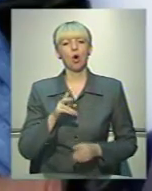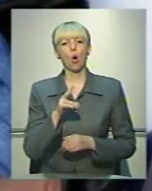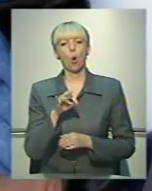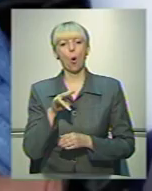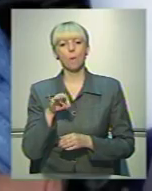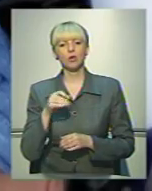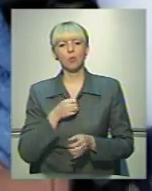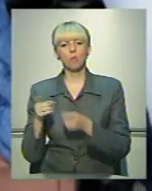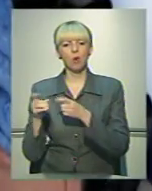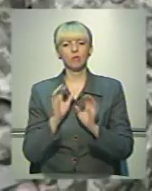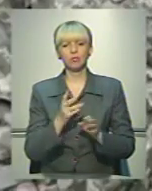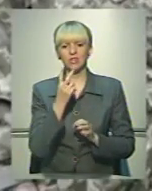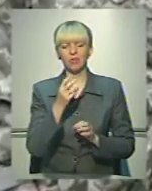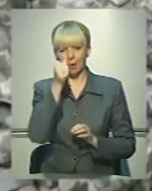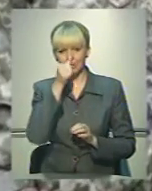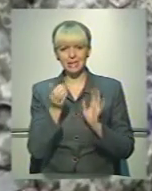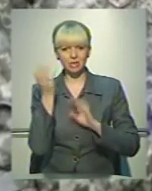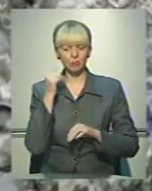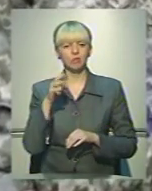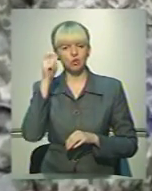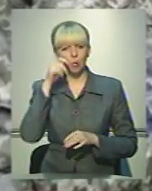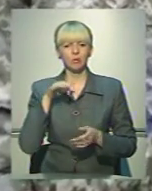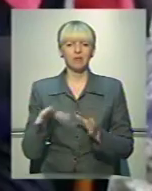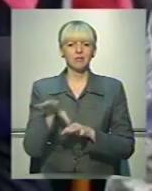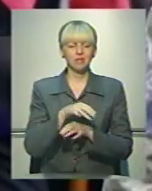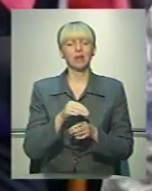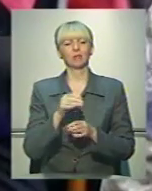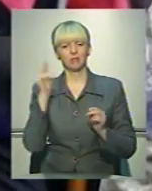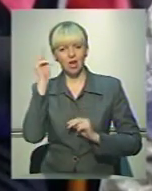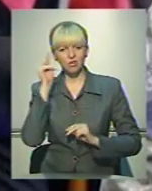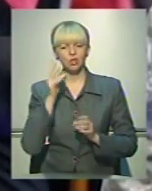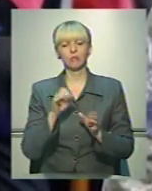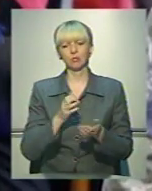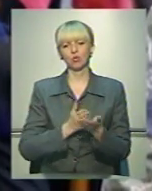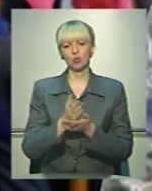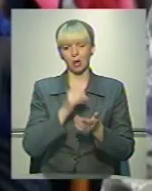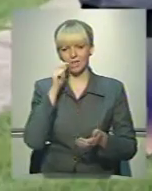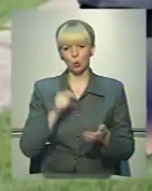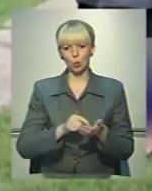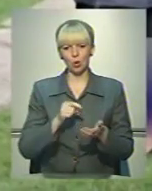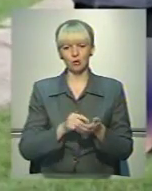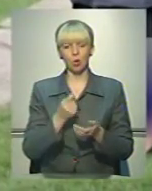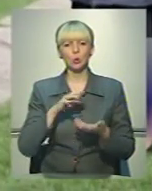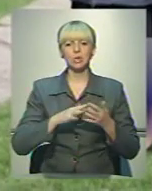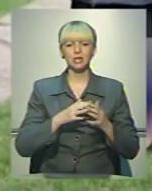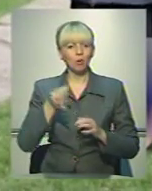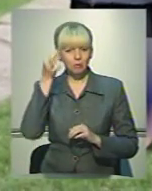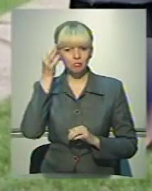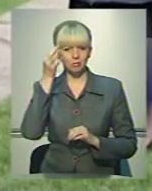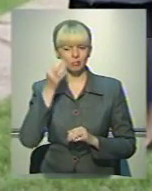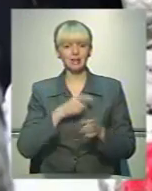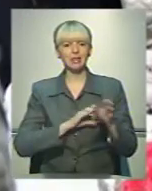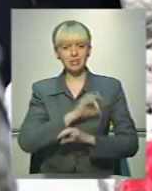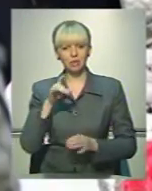Копачука мобілізували всього 2 місяці тому. Чоловік прийшов на обхідне навчання, далі вже ніс службу на Луганщині. Односельчани пригадують, на